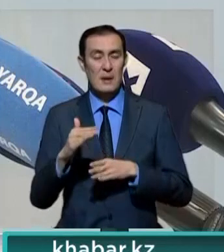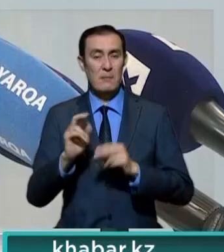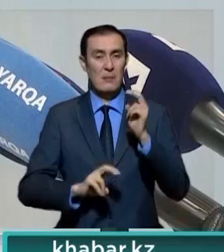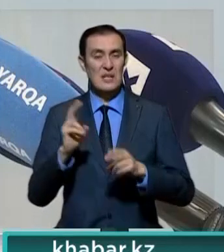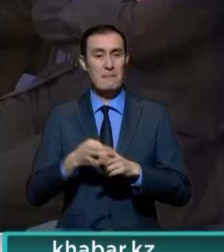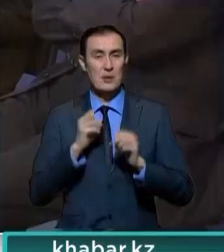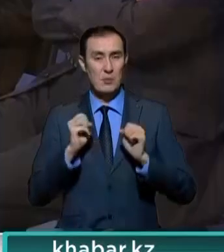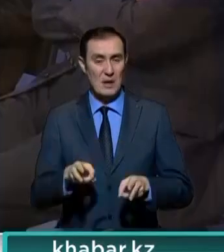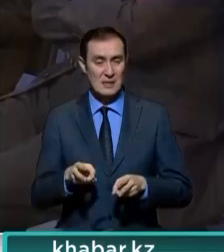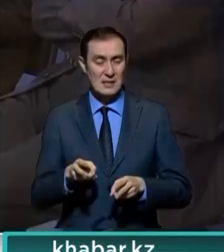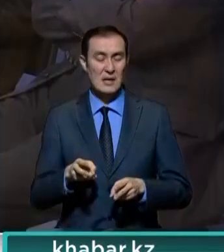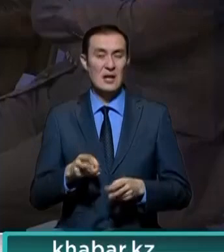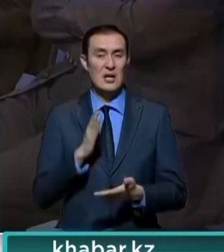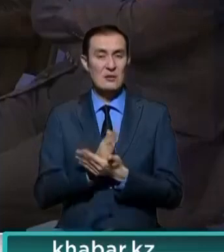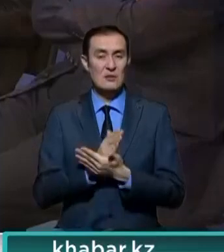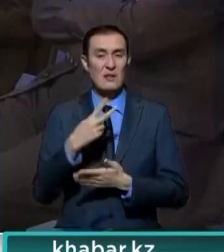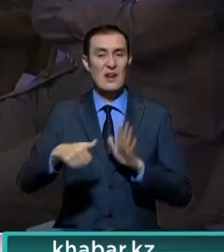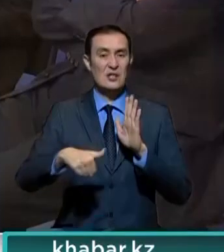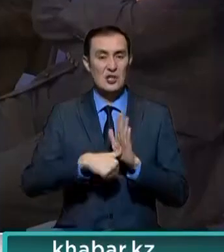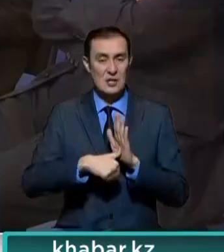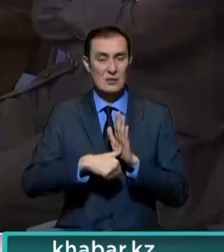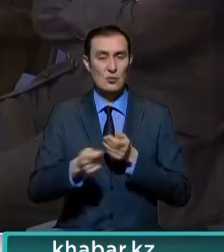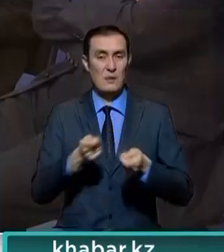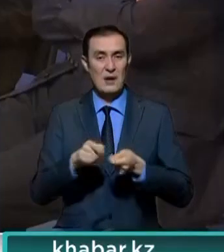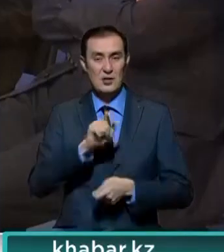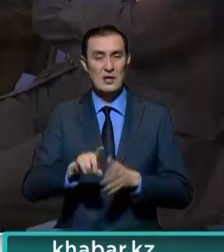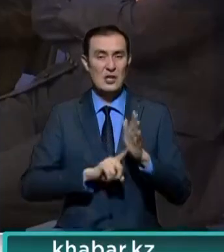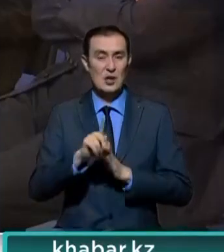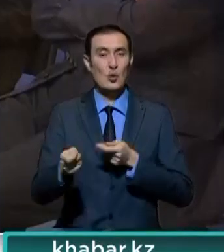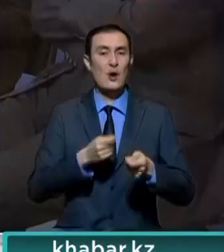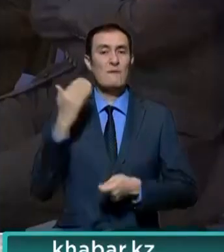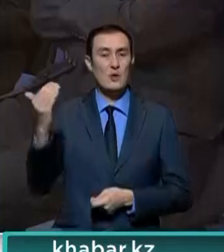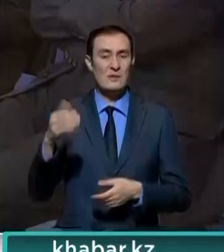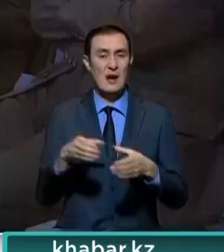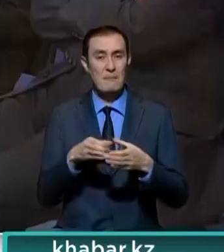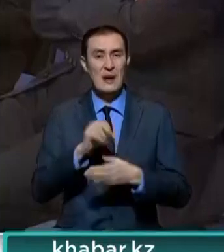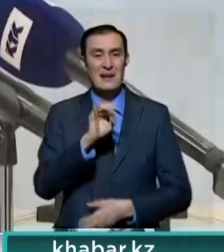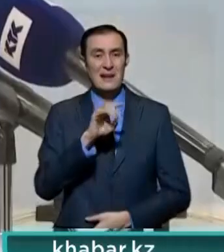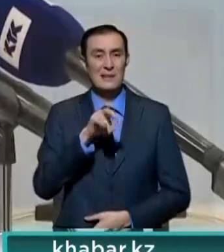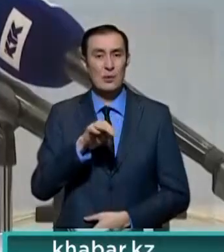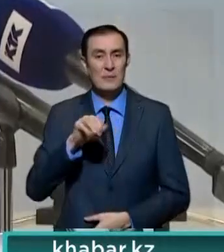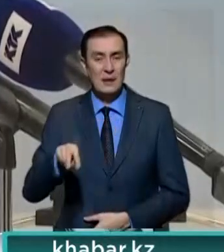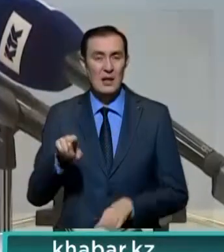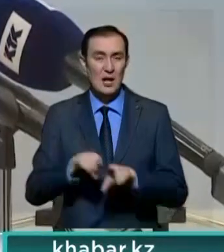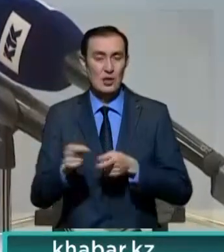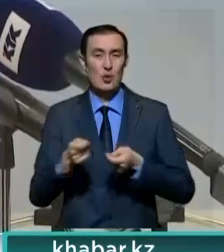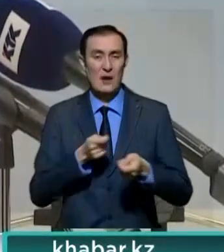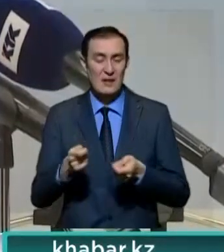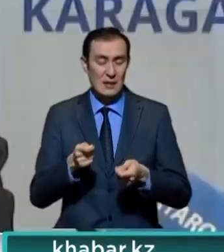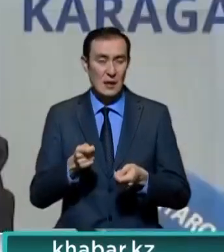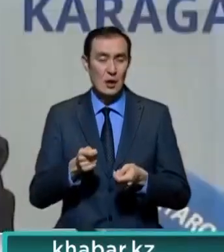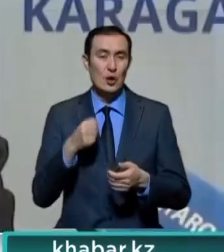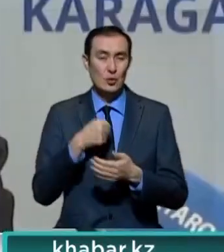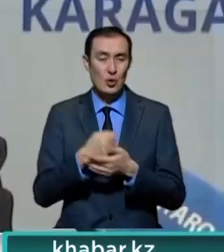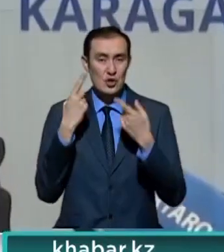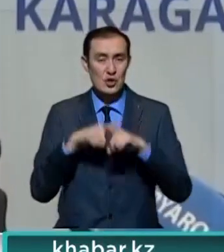промышленной безопасности фигурируют 26 должностных лиц. Это начиная от руководства ArcelorMittal и заканчивая